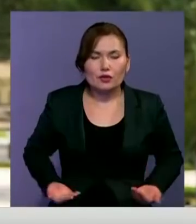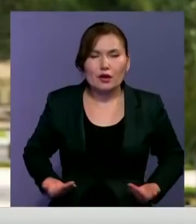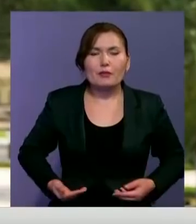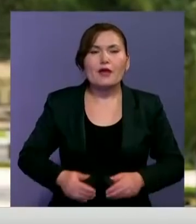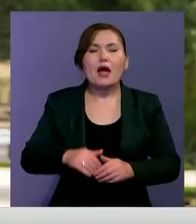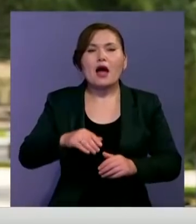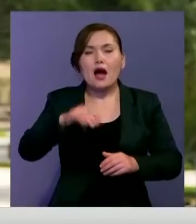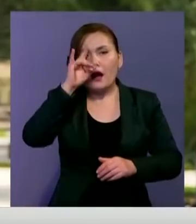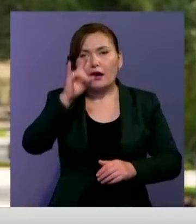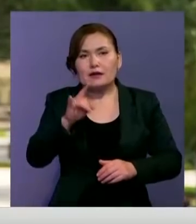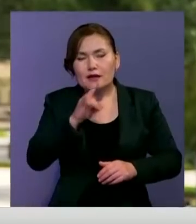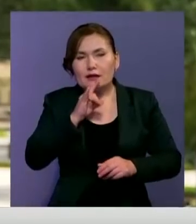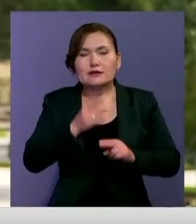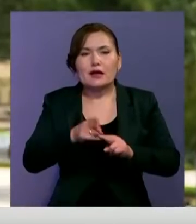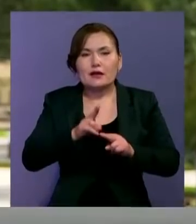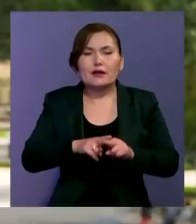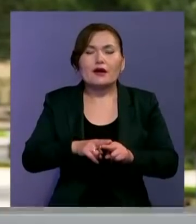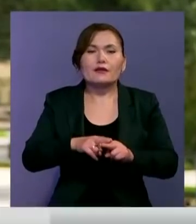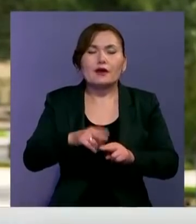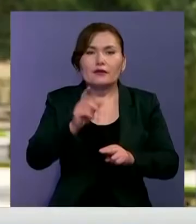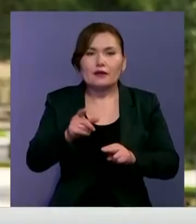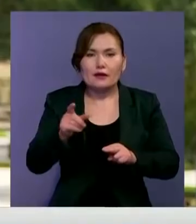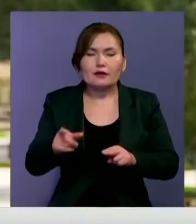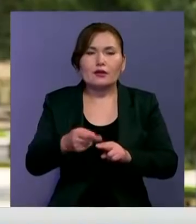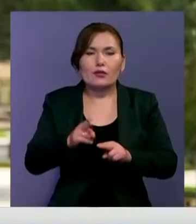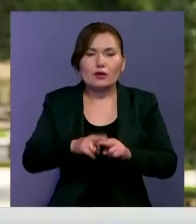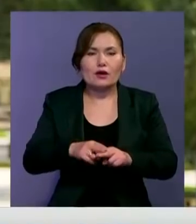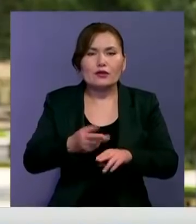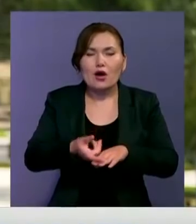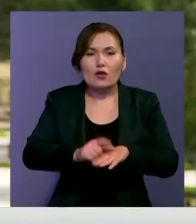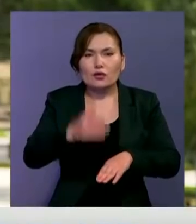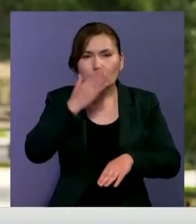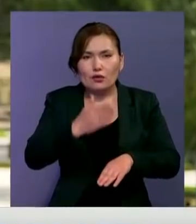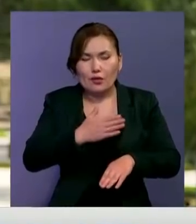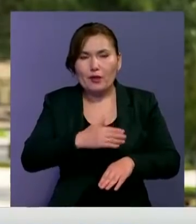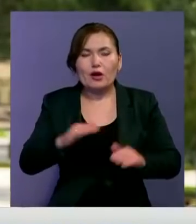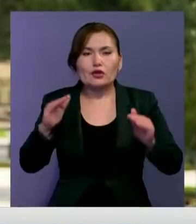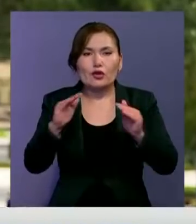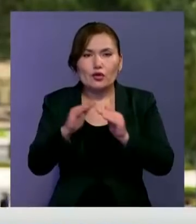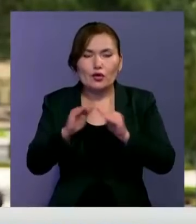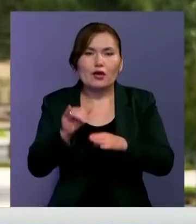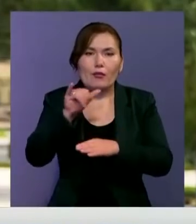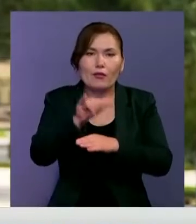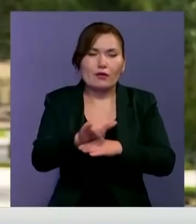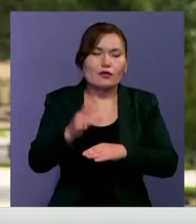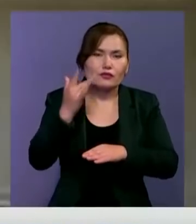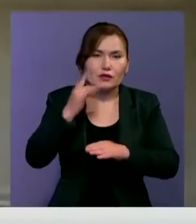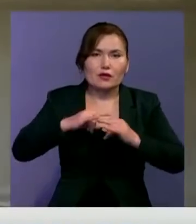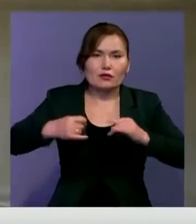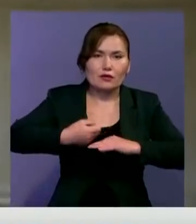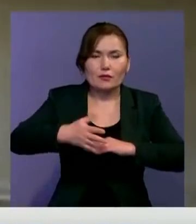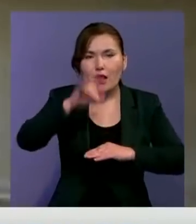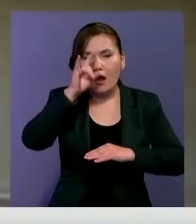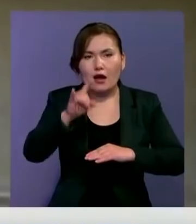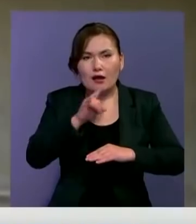әрбір қандасымыз сандығына сақтап отырғанын әр қашан меманына беруге дайын. Ал біз баратын үй Жақсылық Жорықбаевтың шаңырағы.